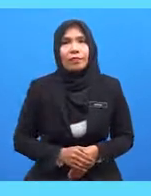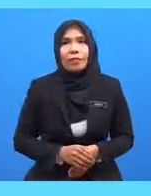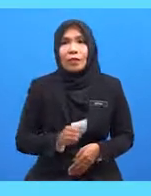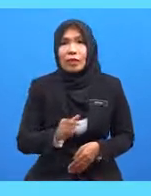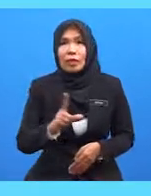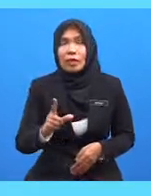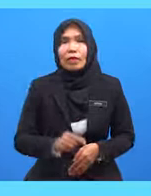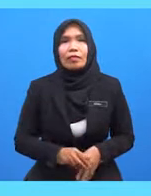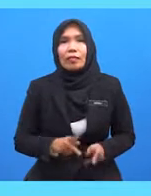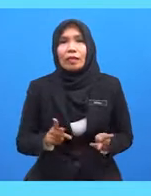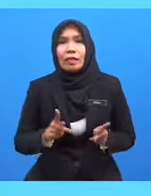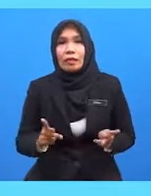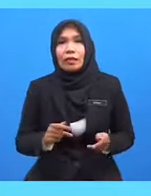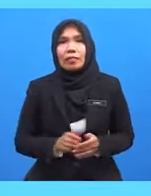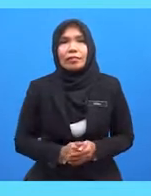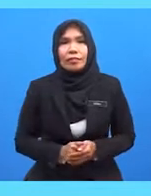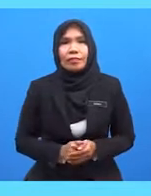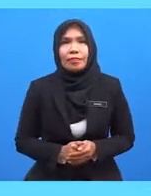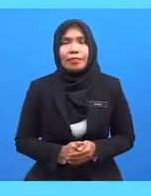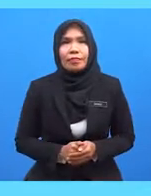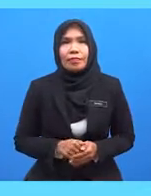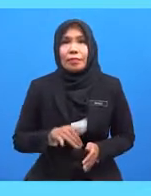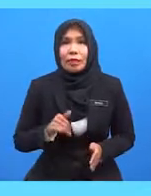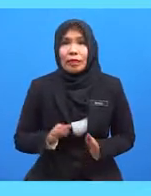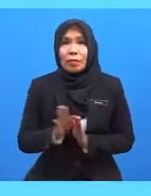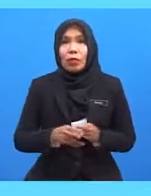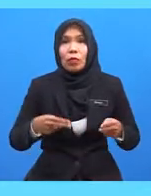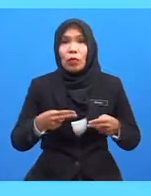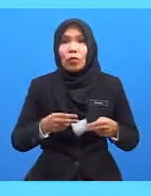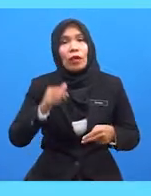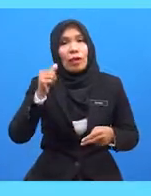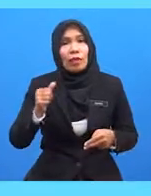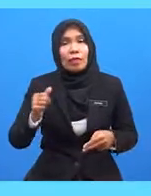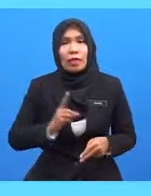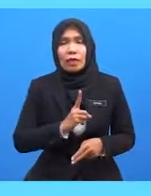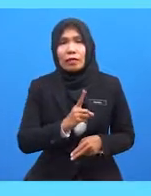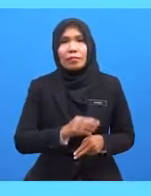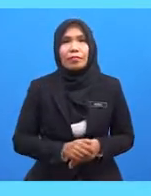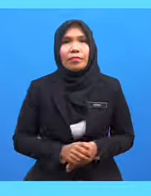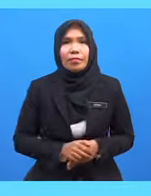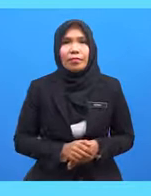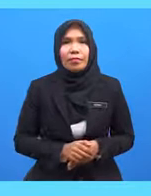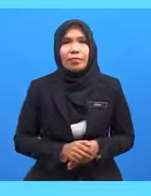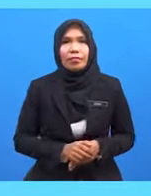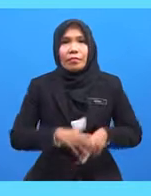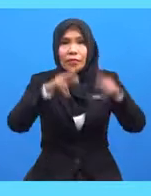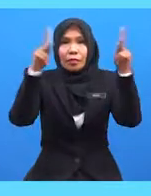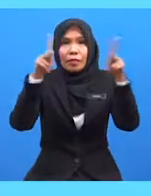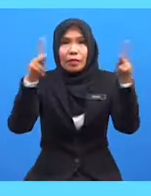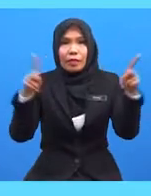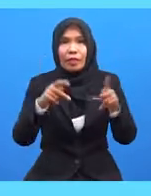awal, penekanannya ialah kitab-kitab tentang ibadah tetapi kemudian